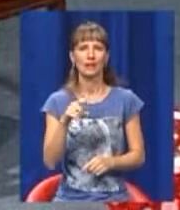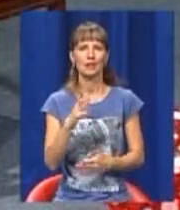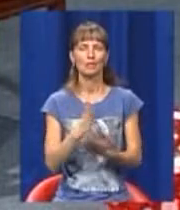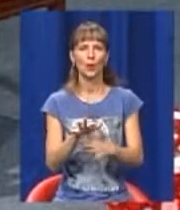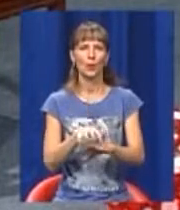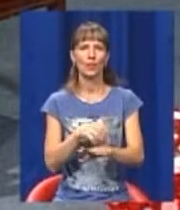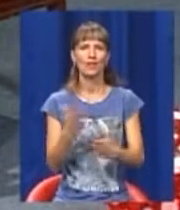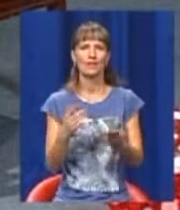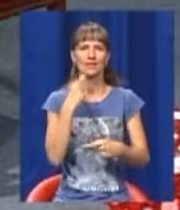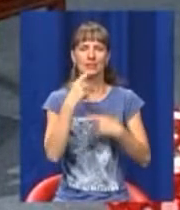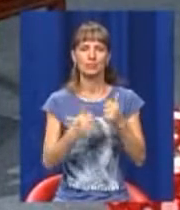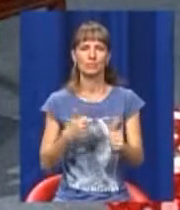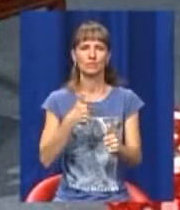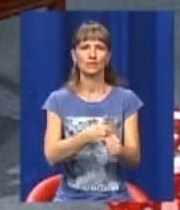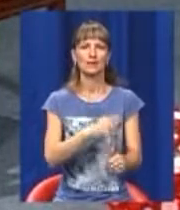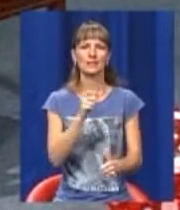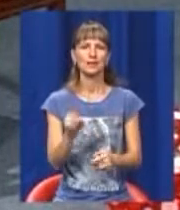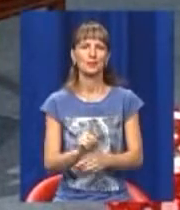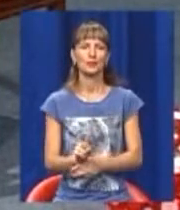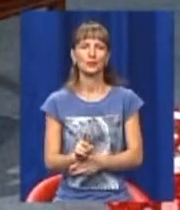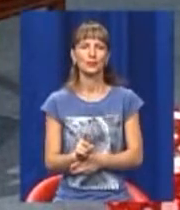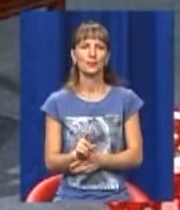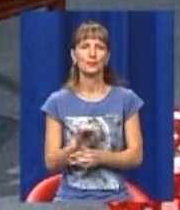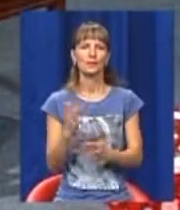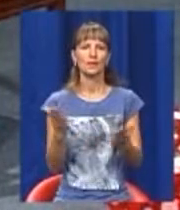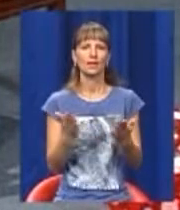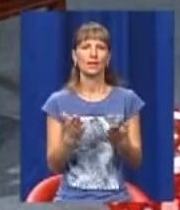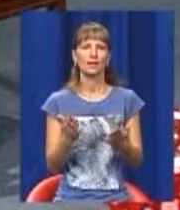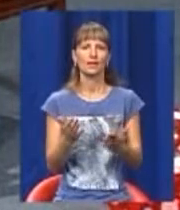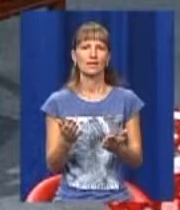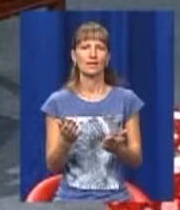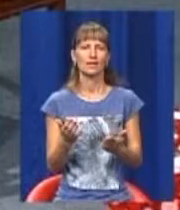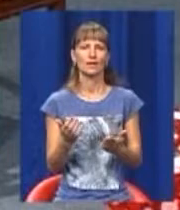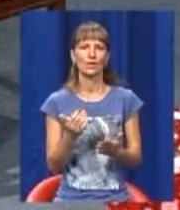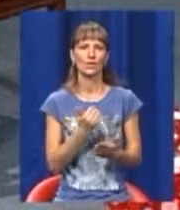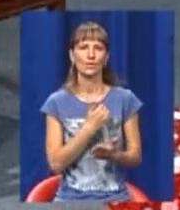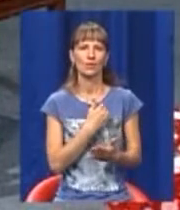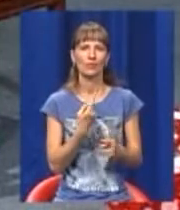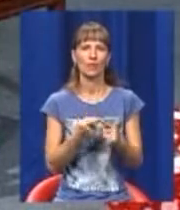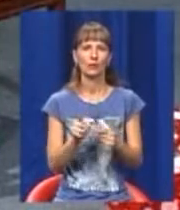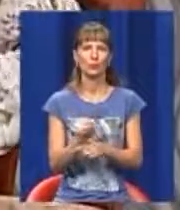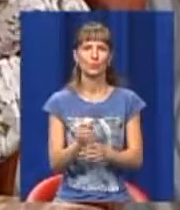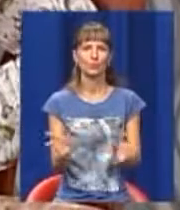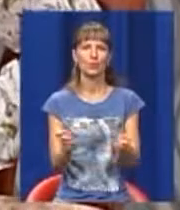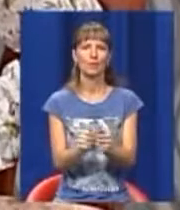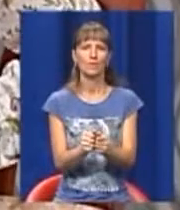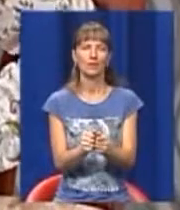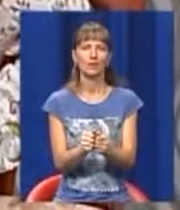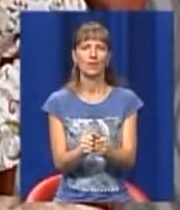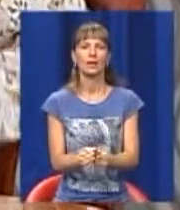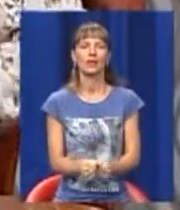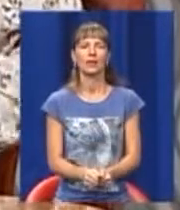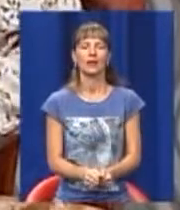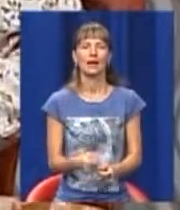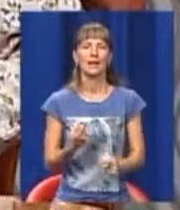є котик, який завжди ганявся за мишкою. І який постійно не міг його, ну, цю мишку спіймати. До